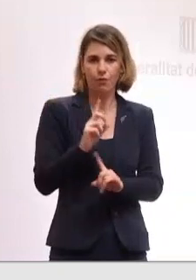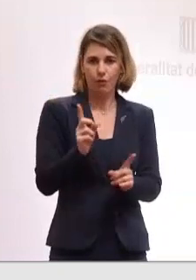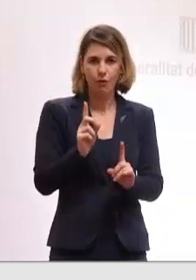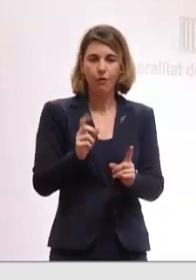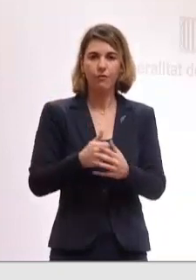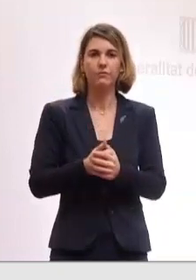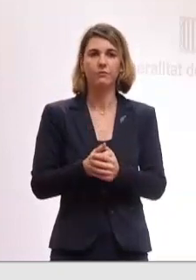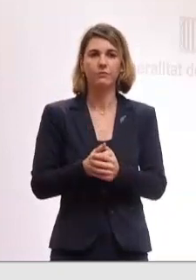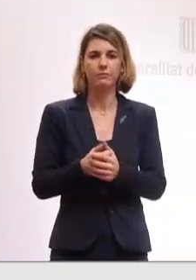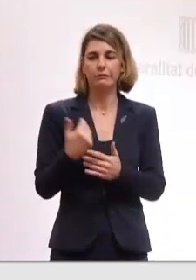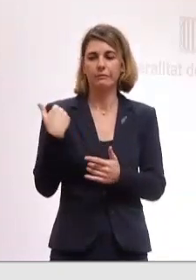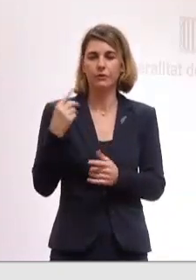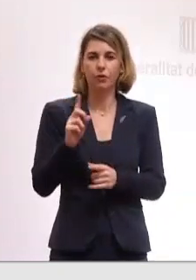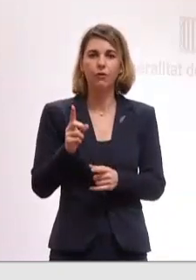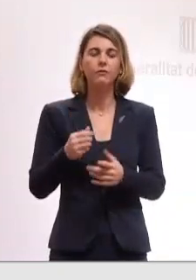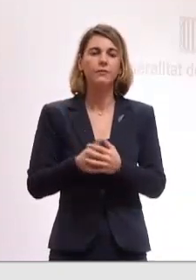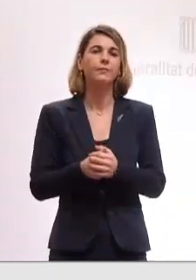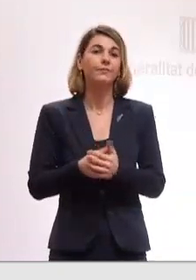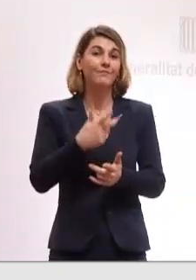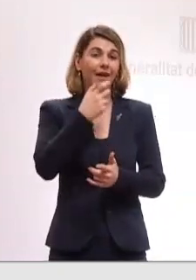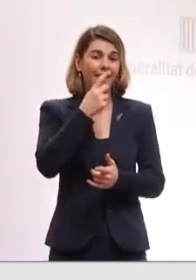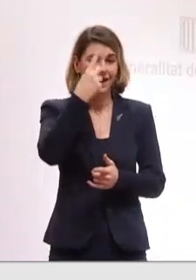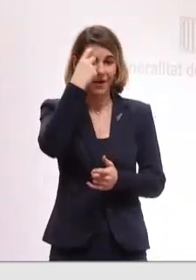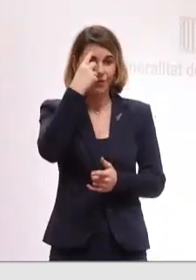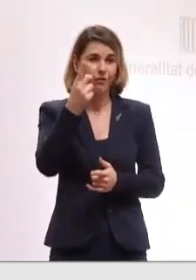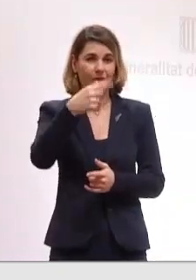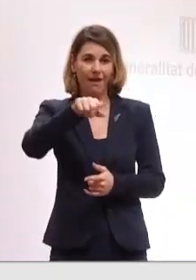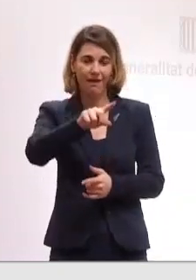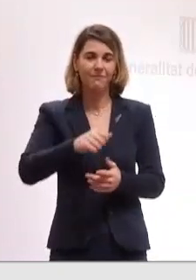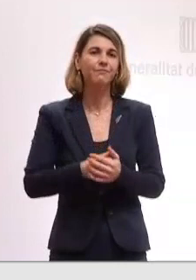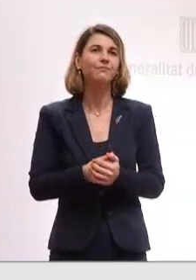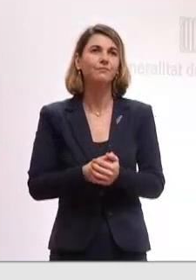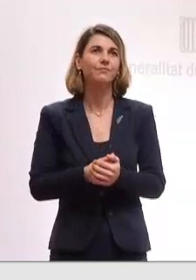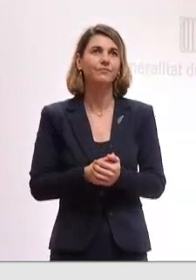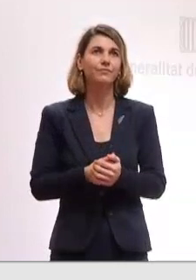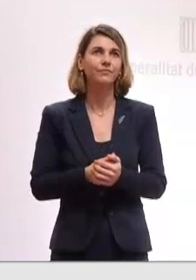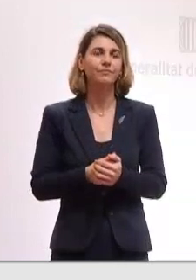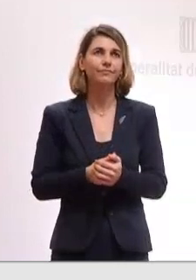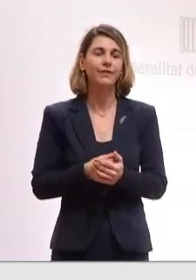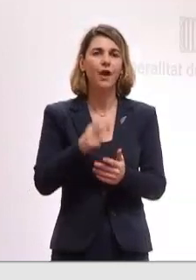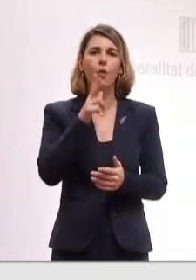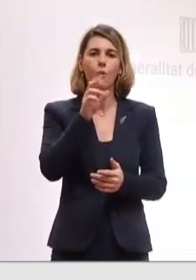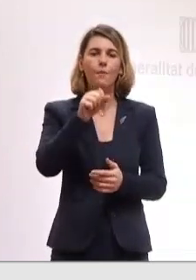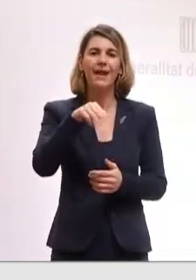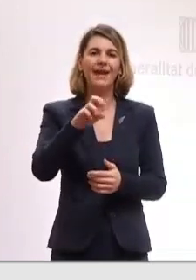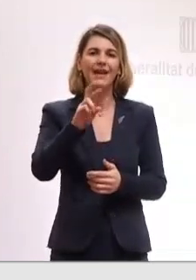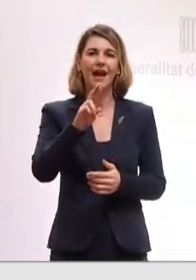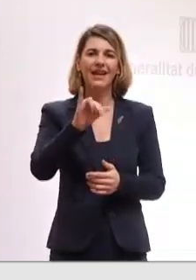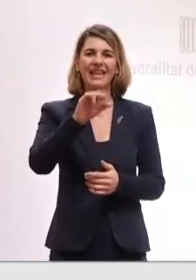és de data recent. M'agrada recordar que Homer a la Ilíada, quan